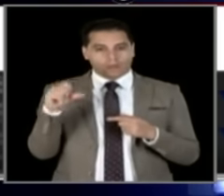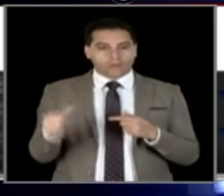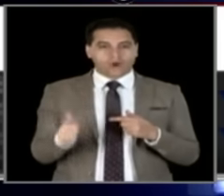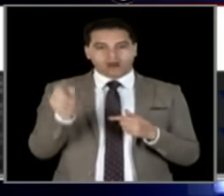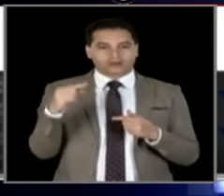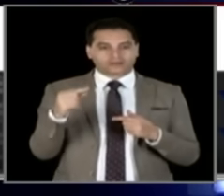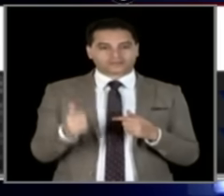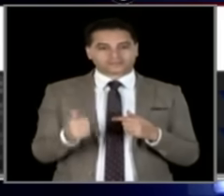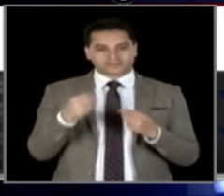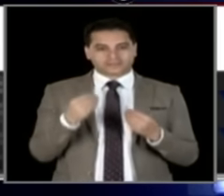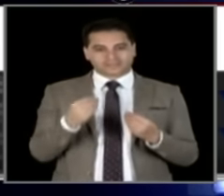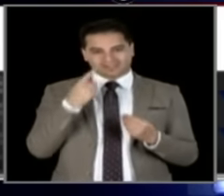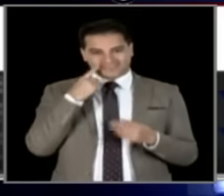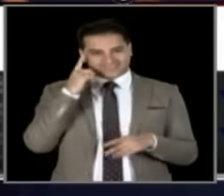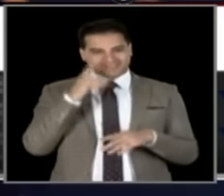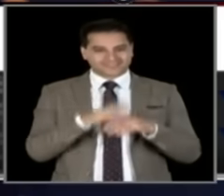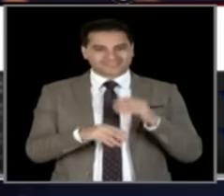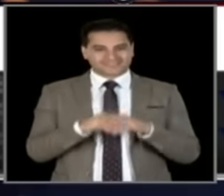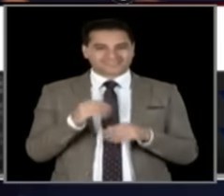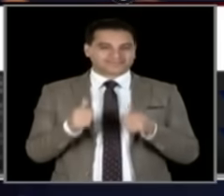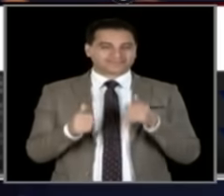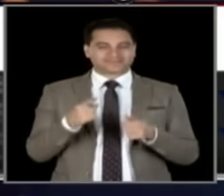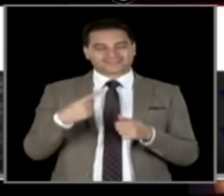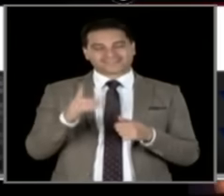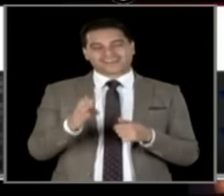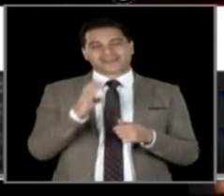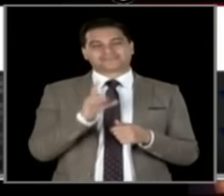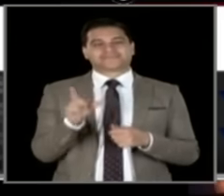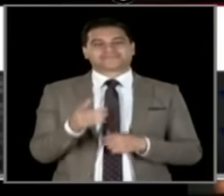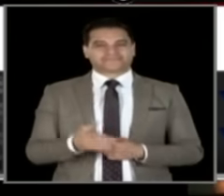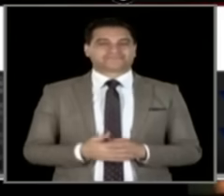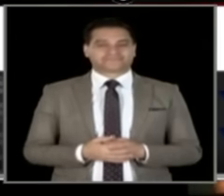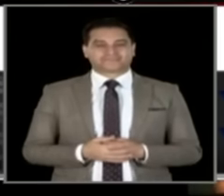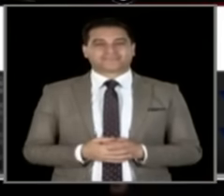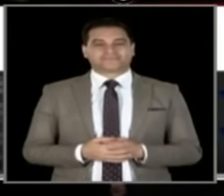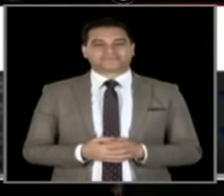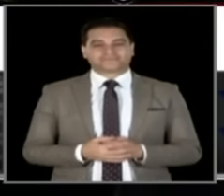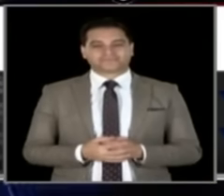قلنا استنى شوية عشان تكون هي. إجابة صحيحة.